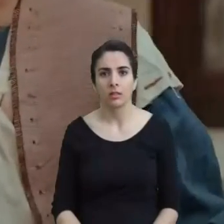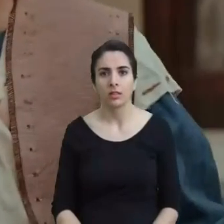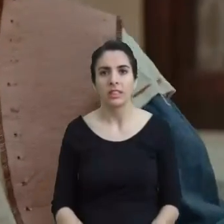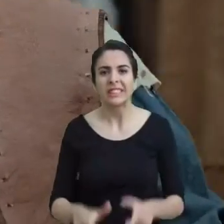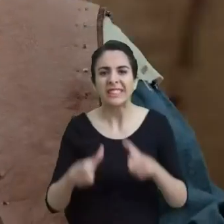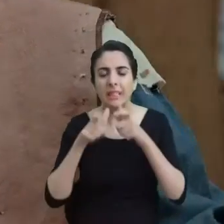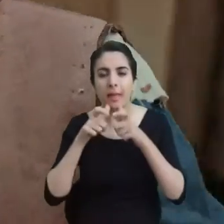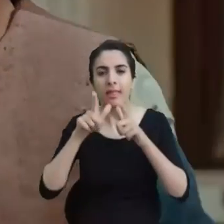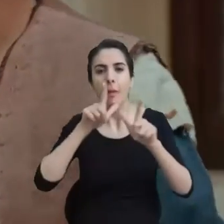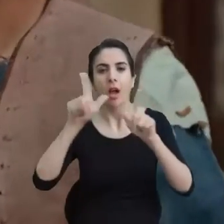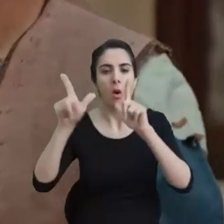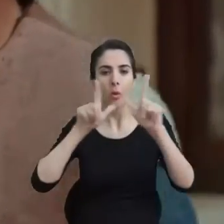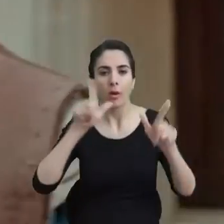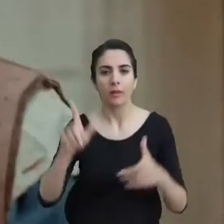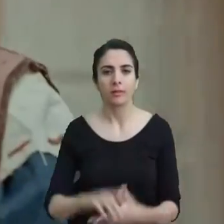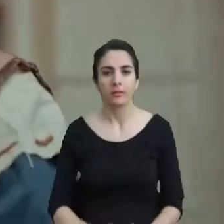Simitçi!